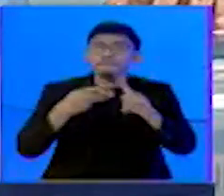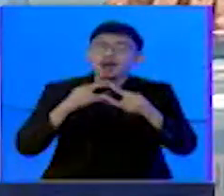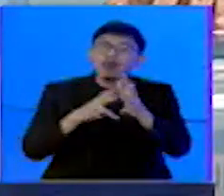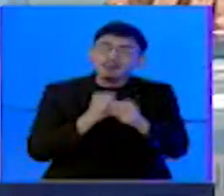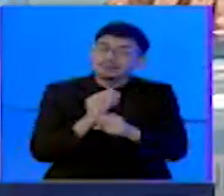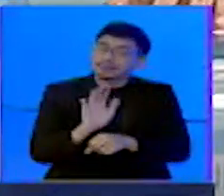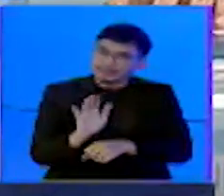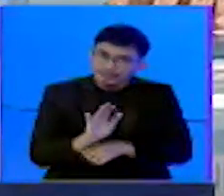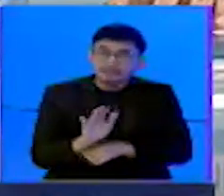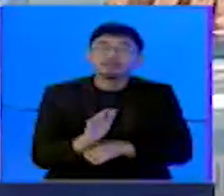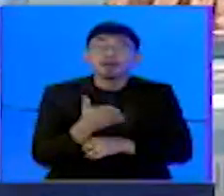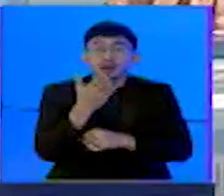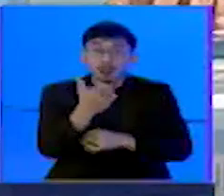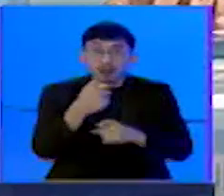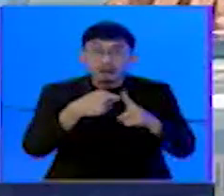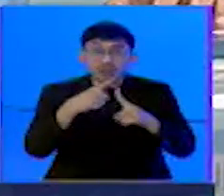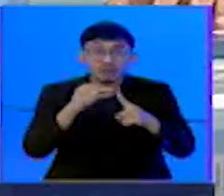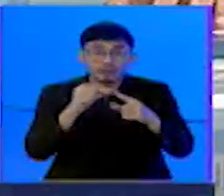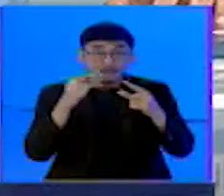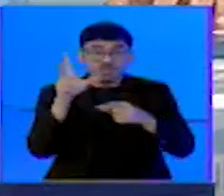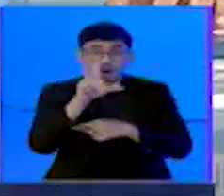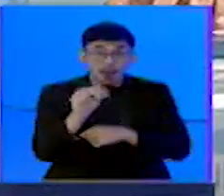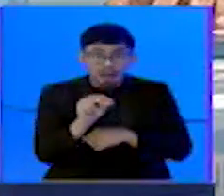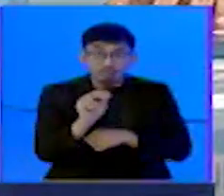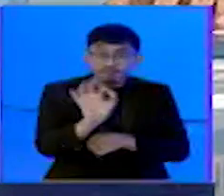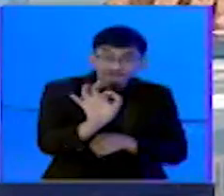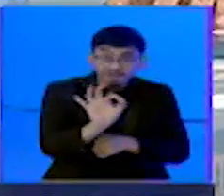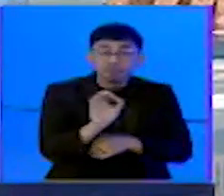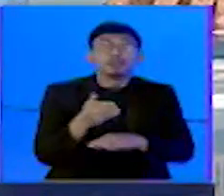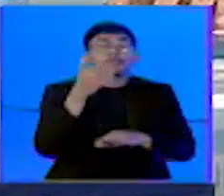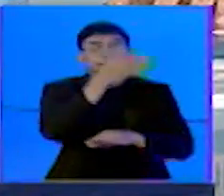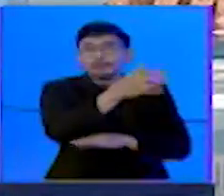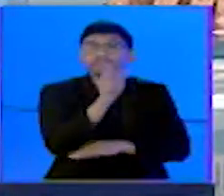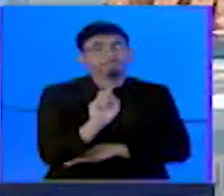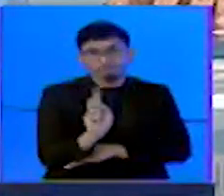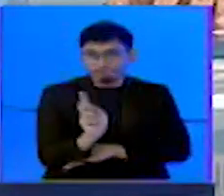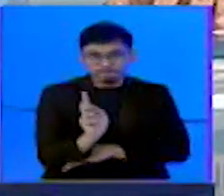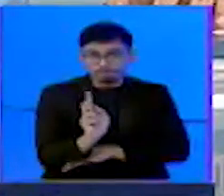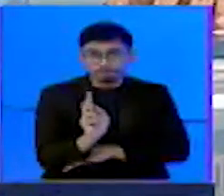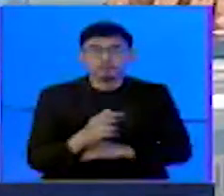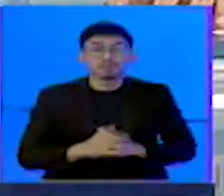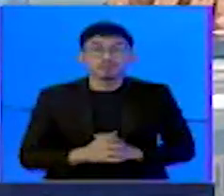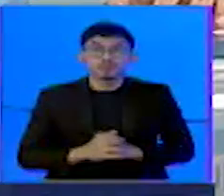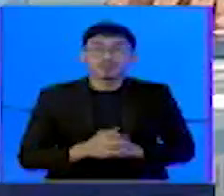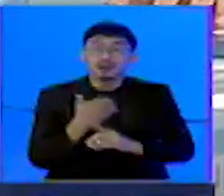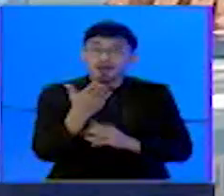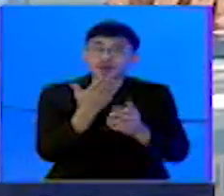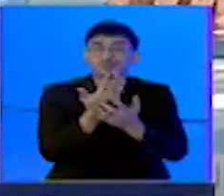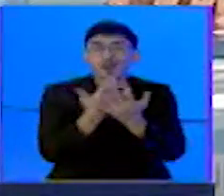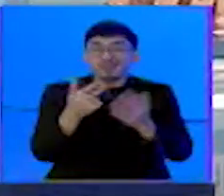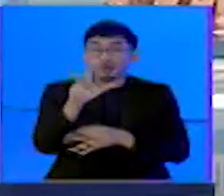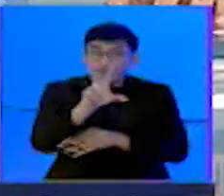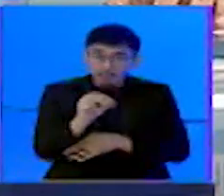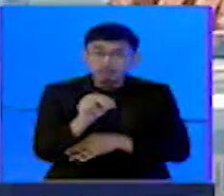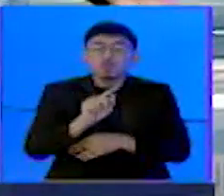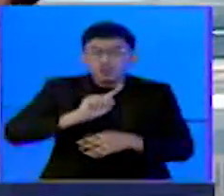wisata di Bandung dan Lembang. Bagi yang tidak memiliki KTP Jawa Barat, dilarang berwisata dan berkunjung di sejumlah tempat